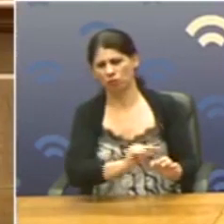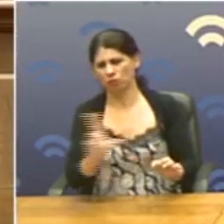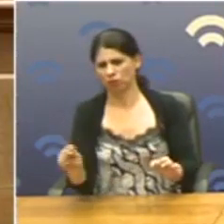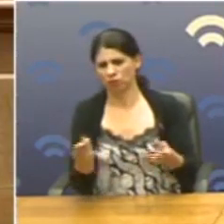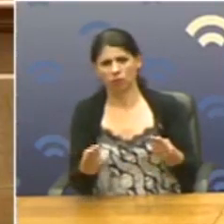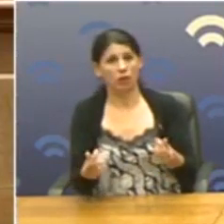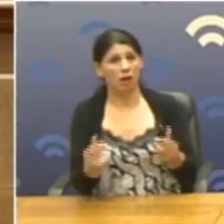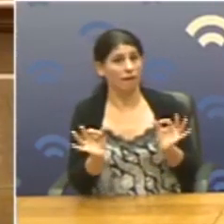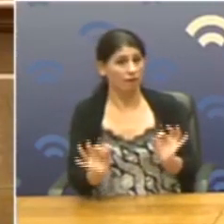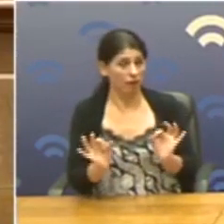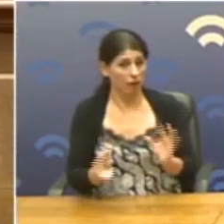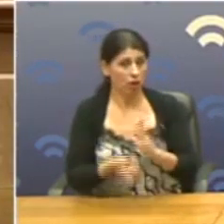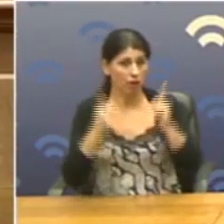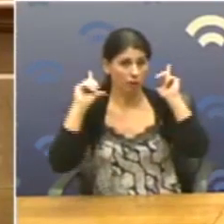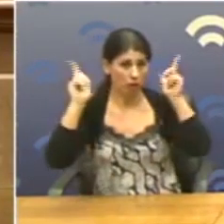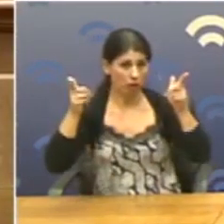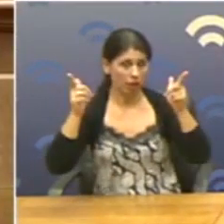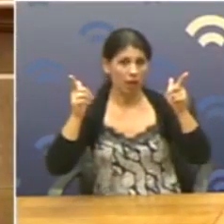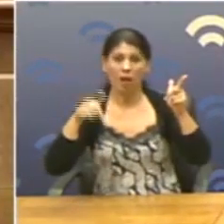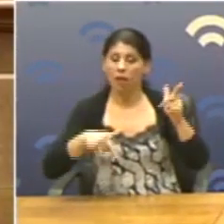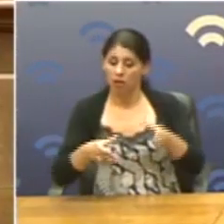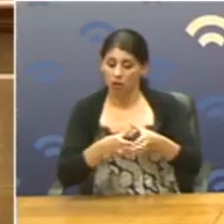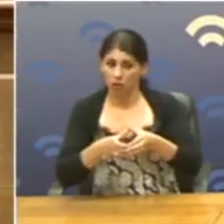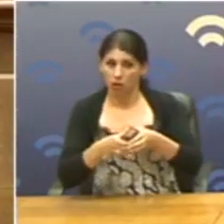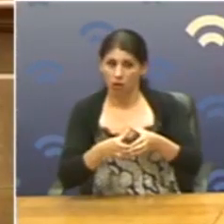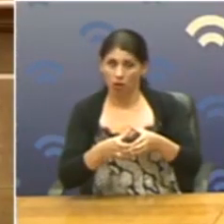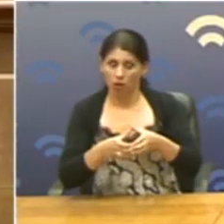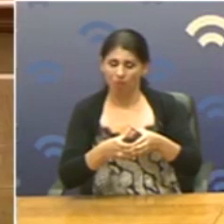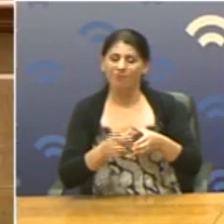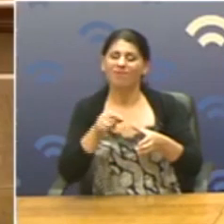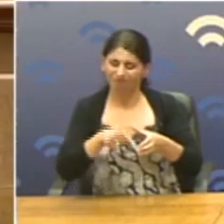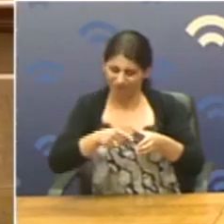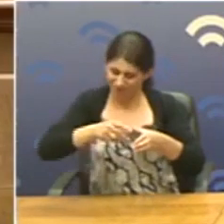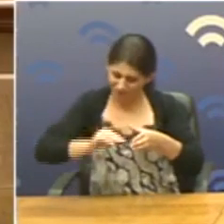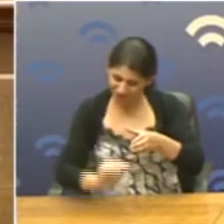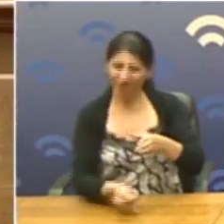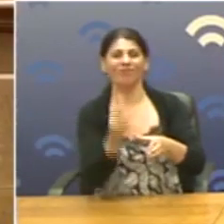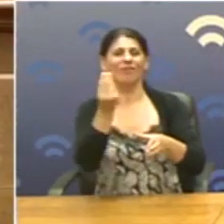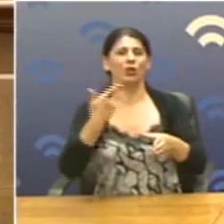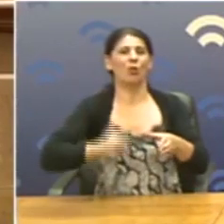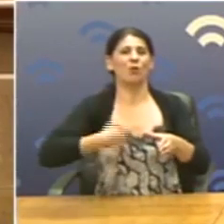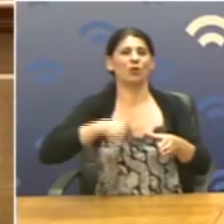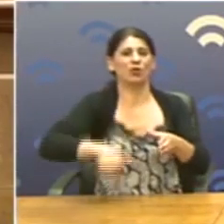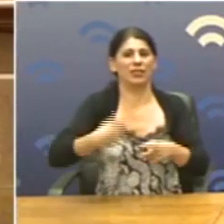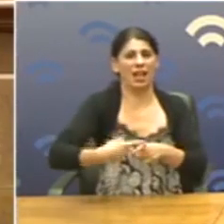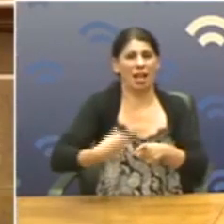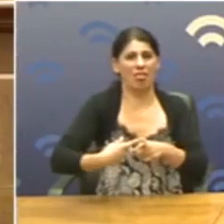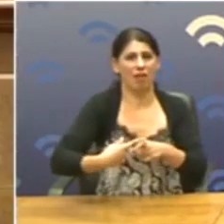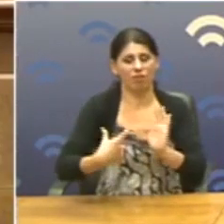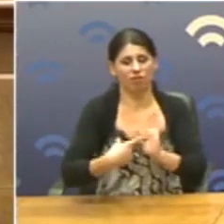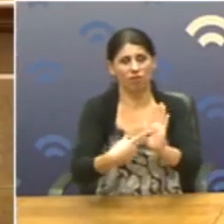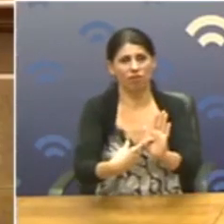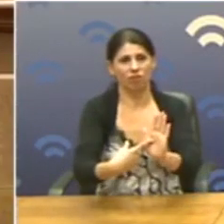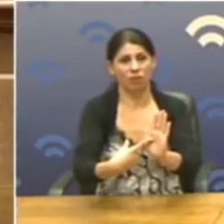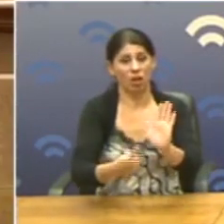Βεβαίως, η Νέα Δημοκρατία είναι το κόμμα γέννημα θρέμα του μεγάλου κεφαλαίου στη χώρα μας, που προτάσει το